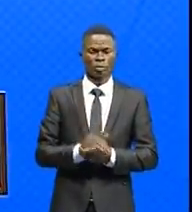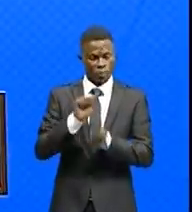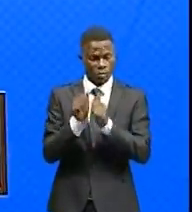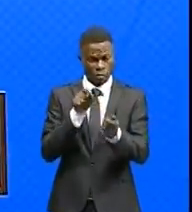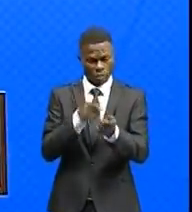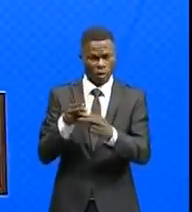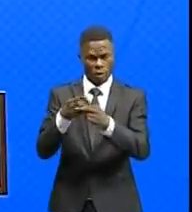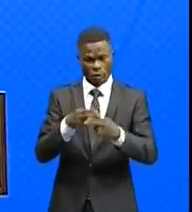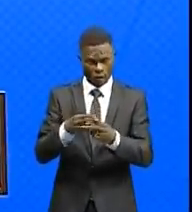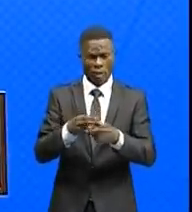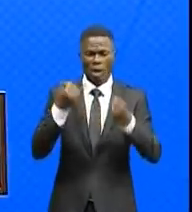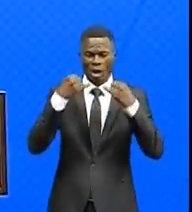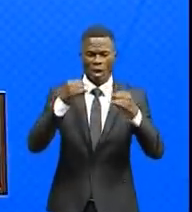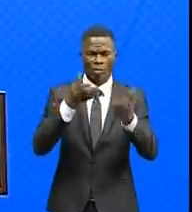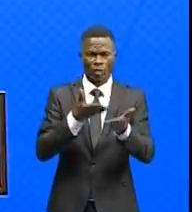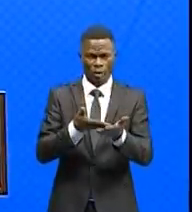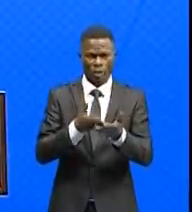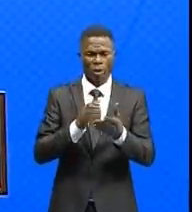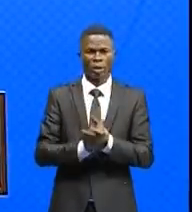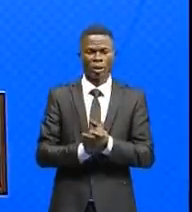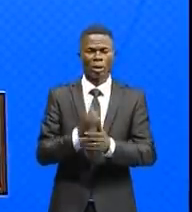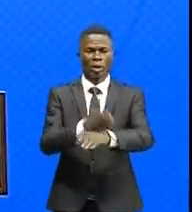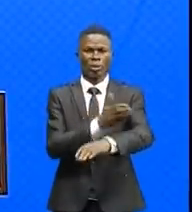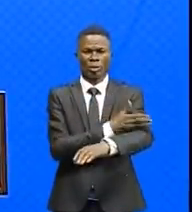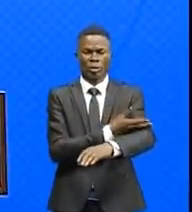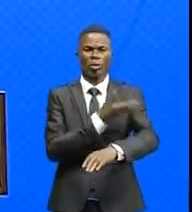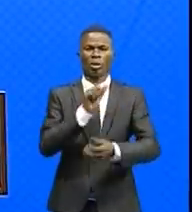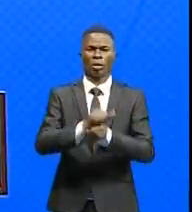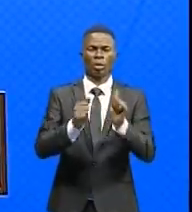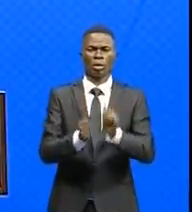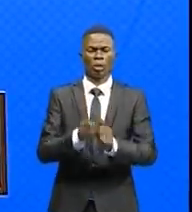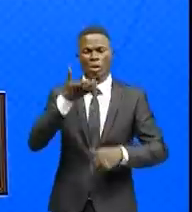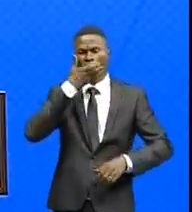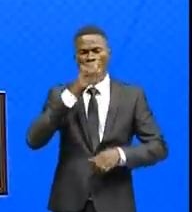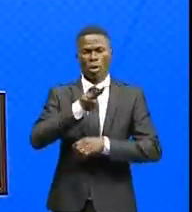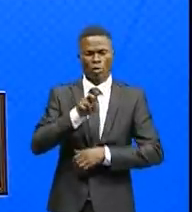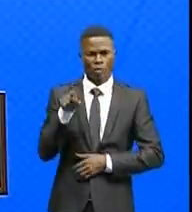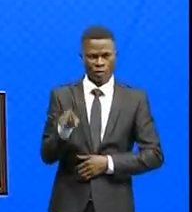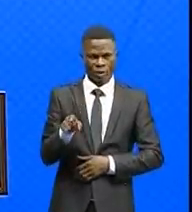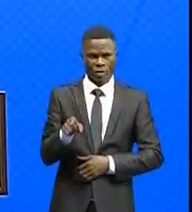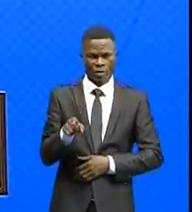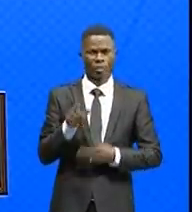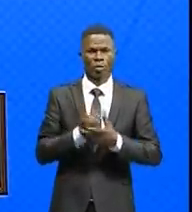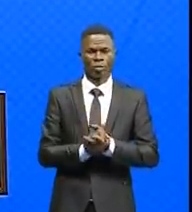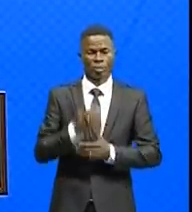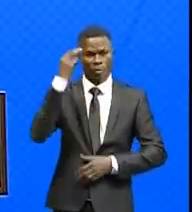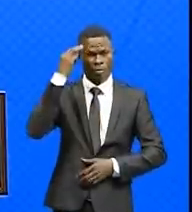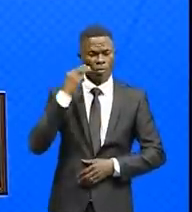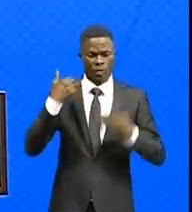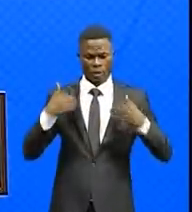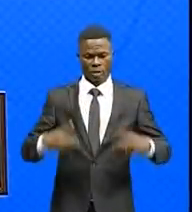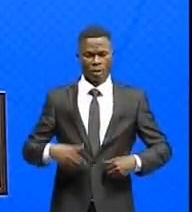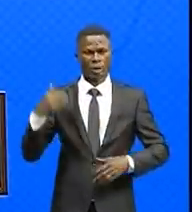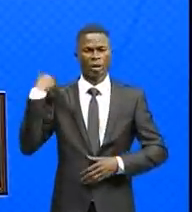ces chapitres de points d'information. Évolution de la situation de la pandémie à COVID-19. Le ministre de la